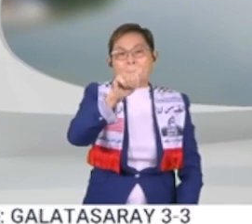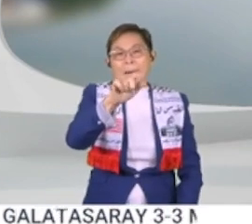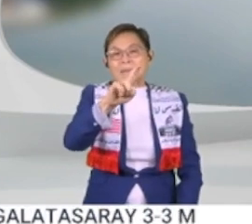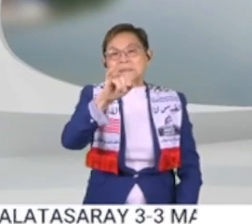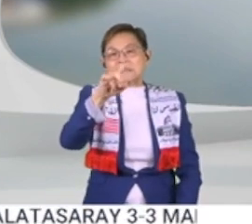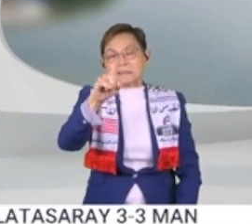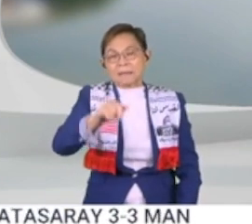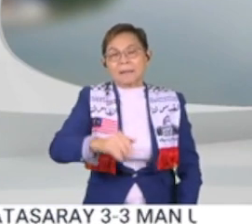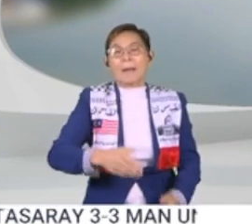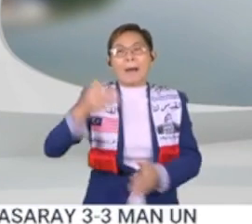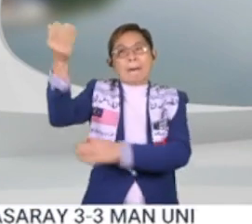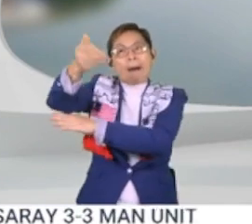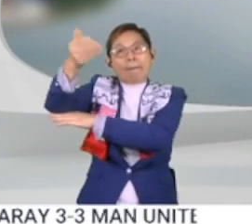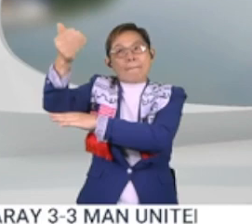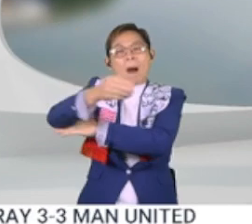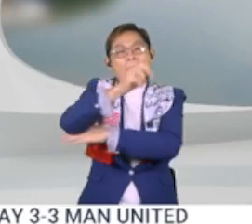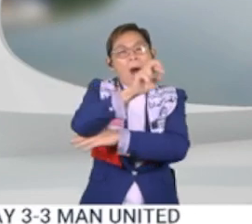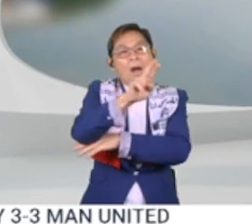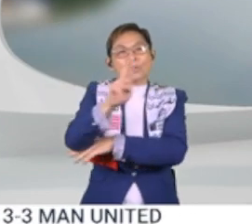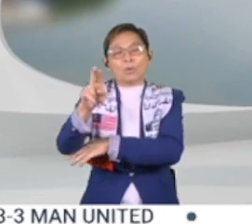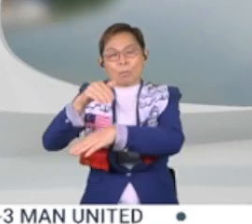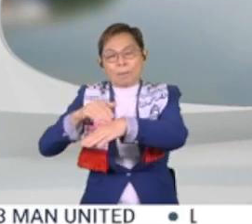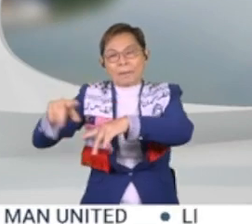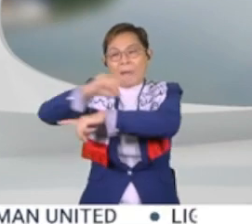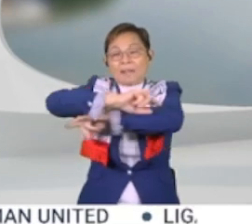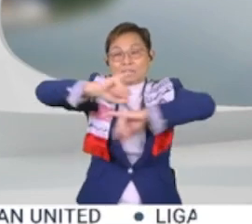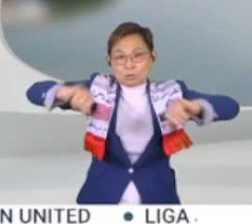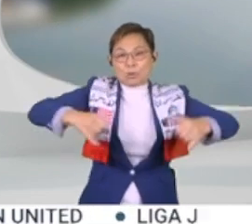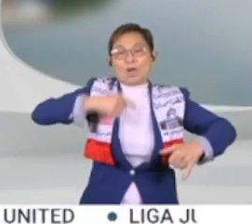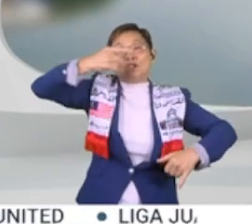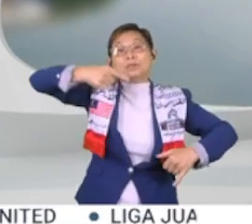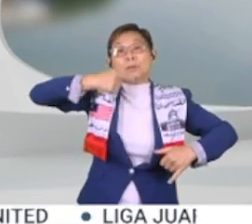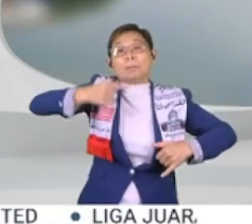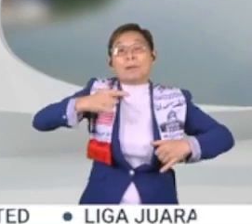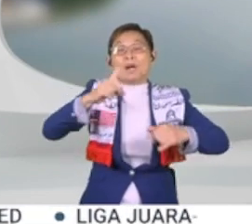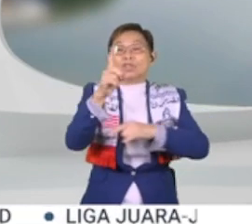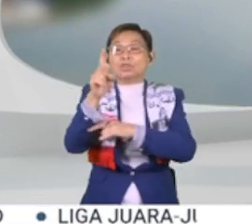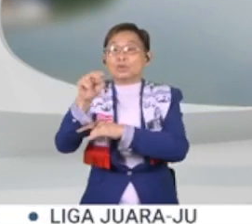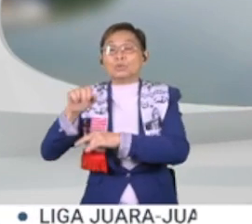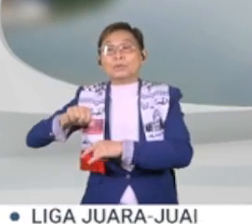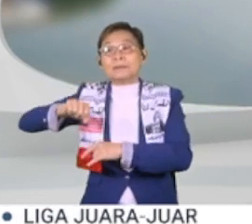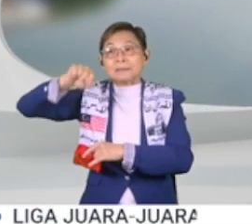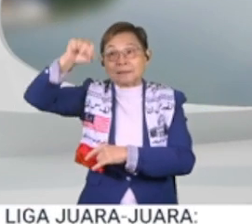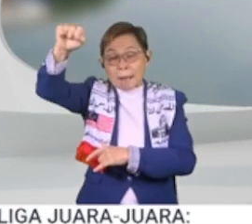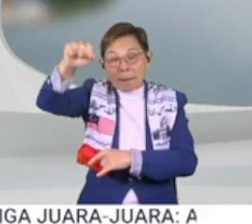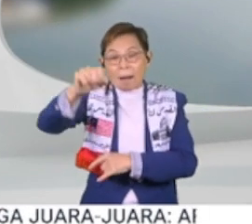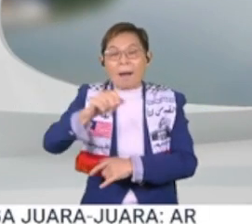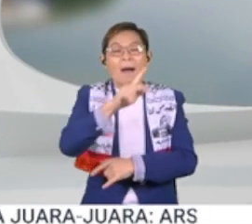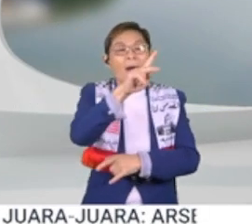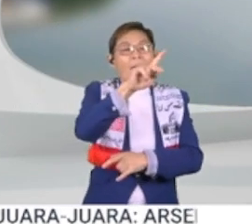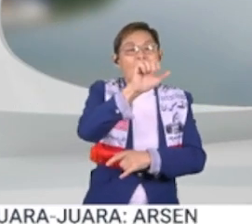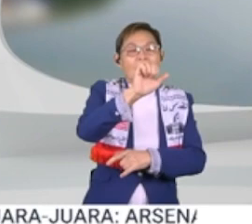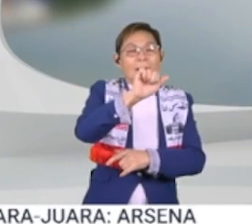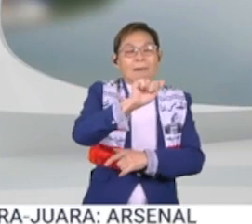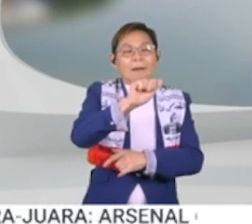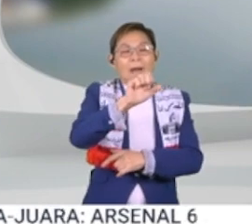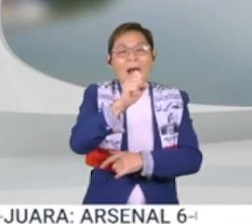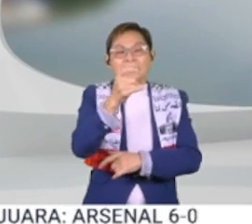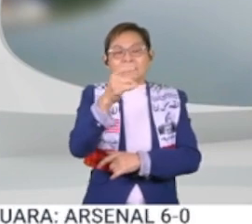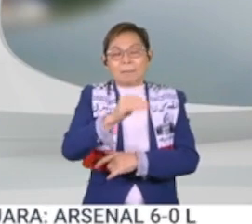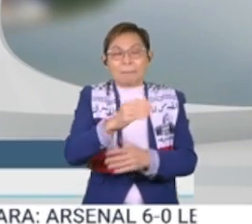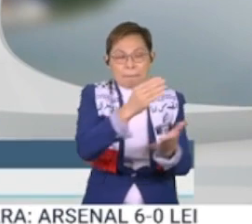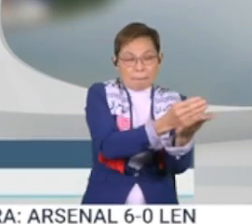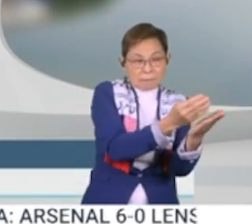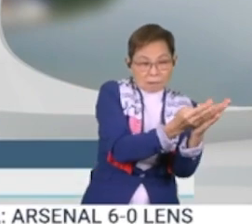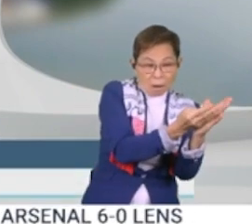membentangkan RUU itu pada jumaat lepas speaker Dun Sabah Datuk Seri Panglima kazim M Yahya berkata belanjawan itu